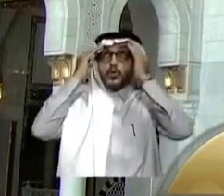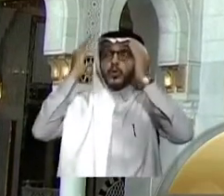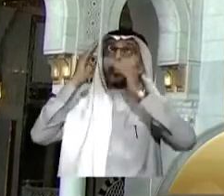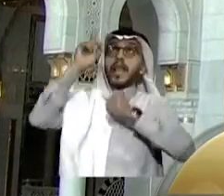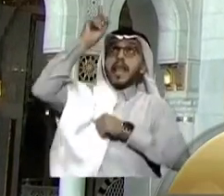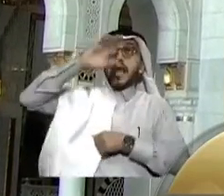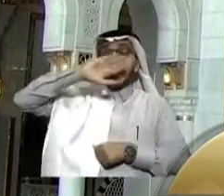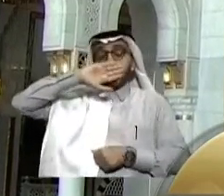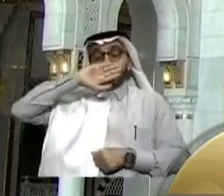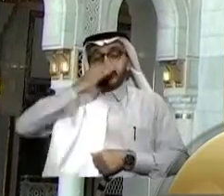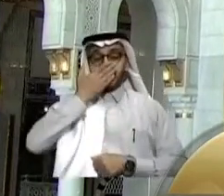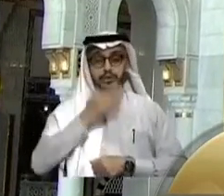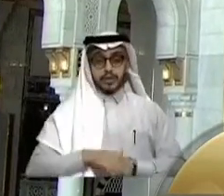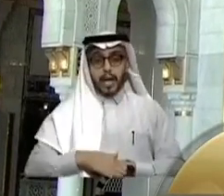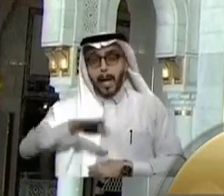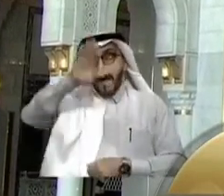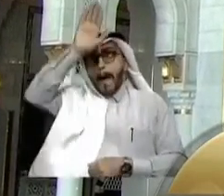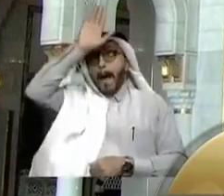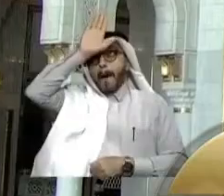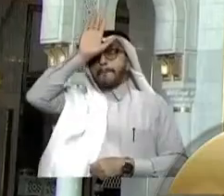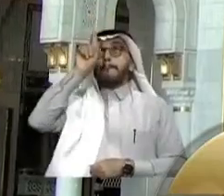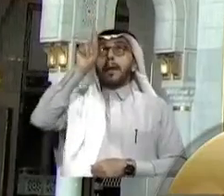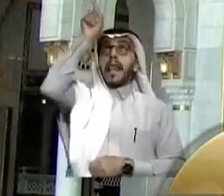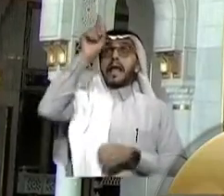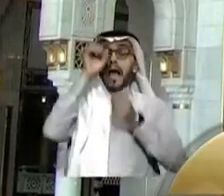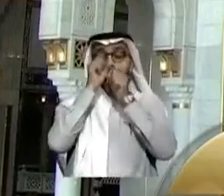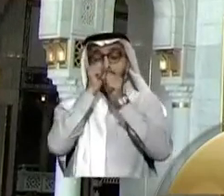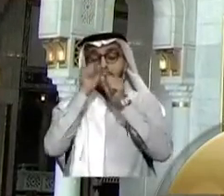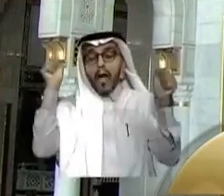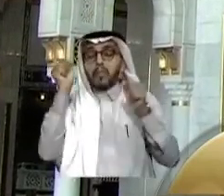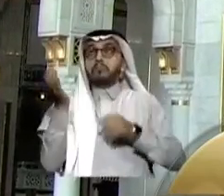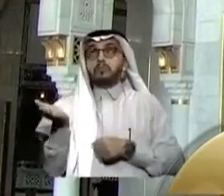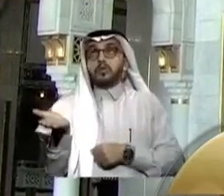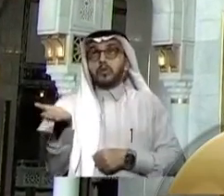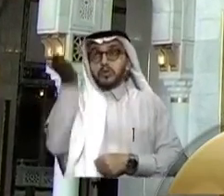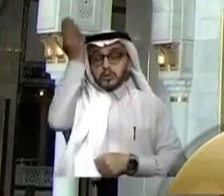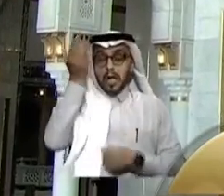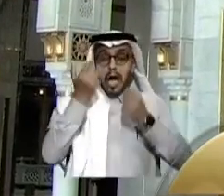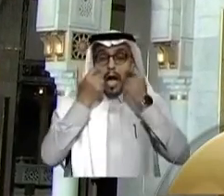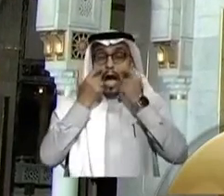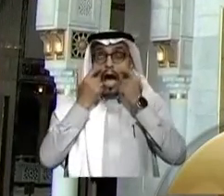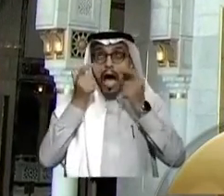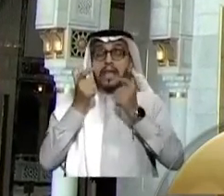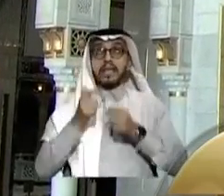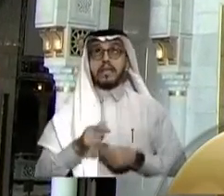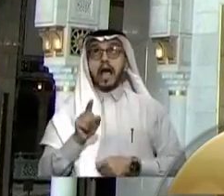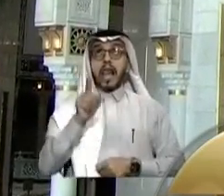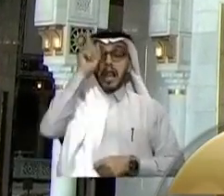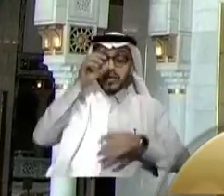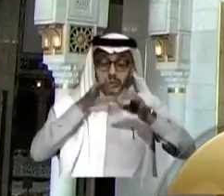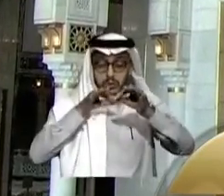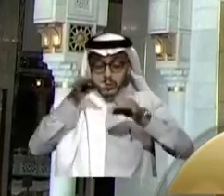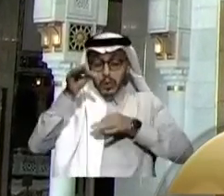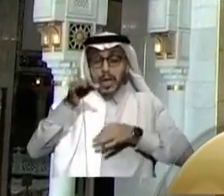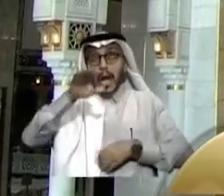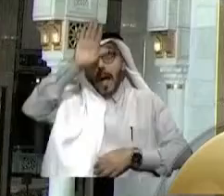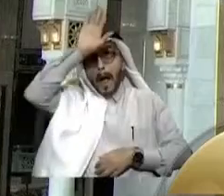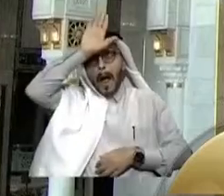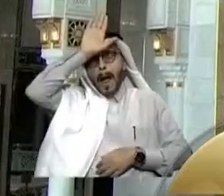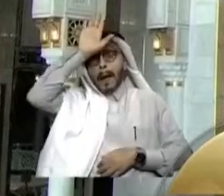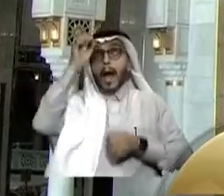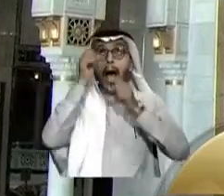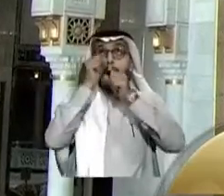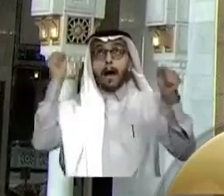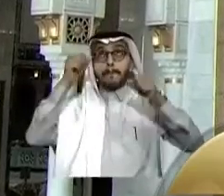المحمود، الملك المعظم المقدس، الحي القيوم، ذو الجلال